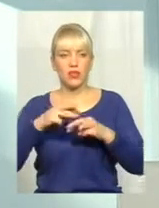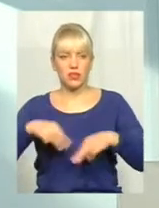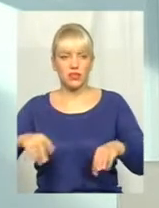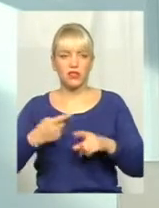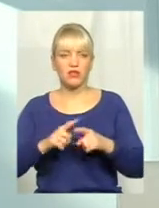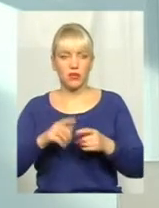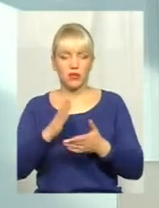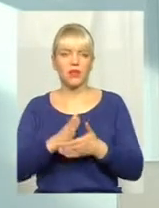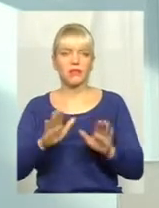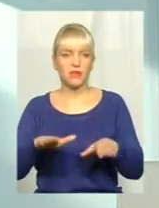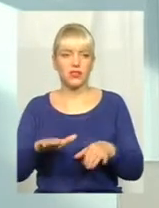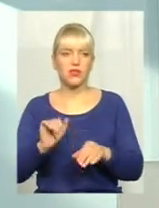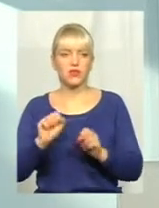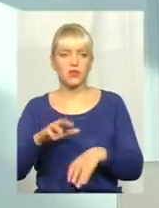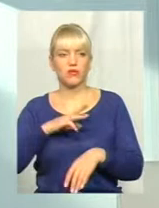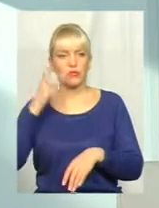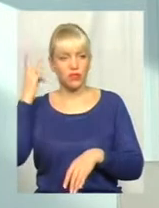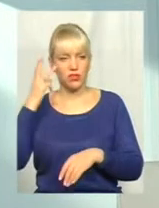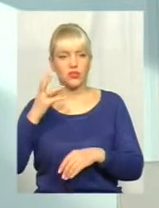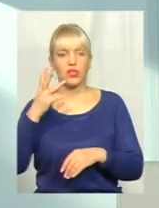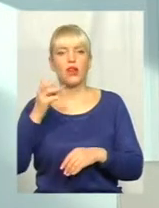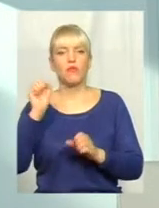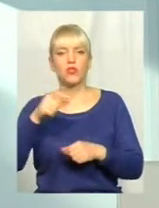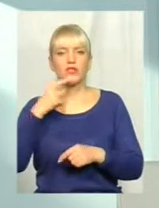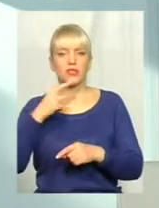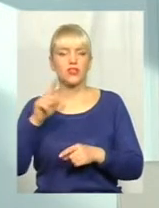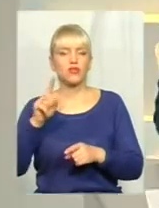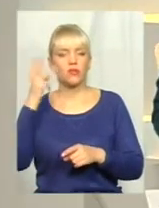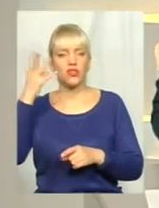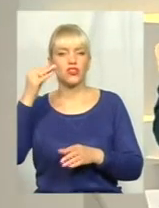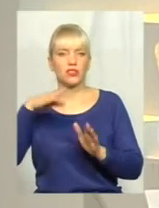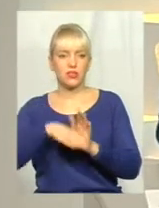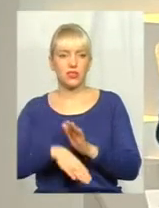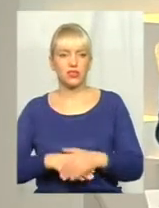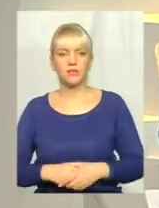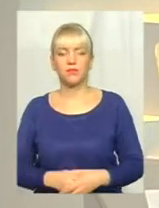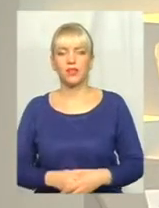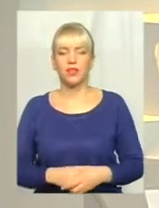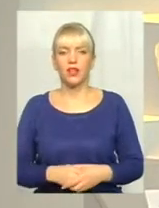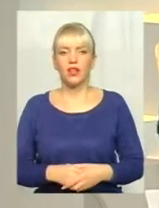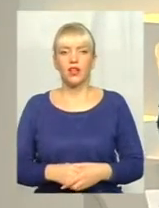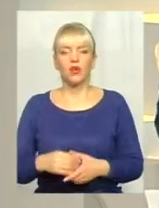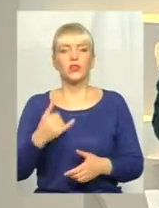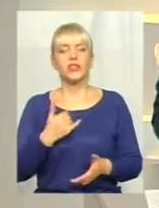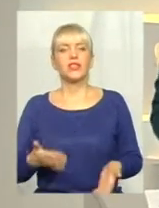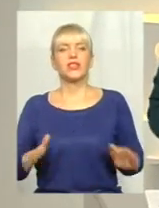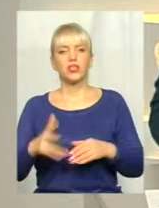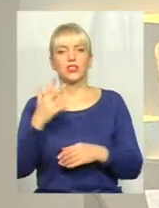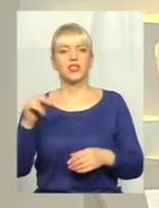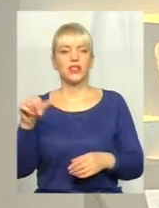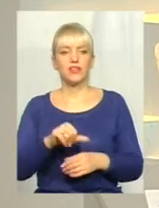має місце і може в Хмельницькому може навіть трошки гірше. Пане Юрію, скажіть, будь ласка, власне, у нас залишається буквально